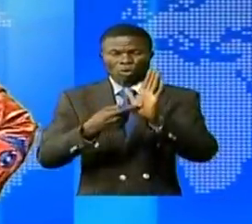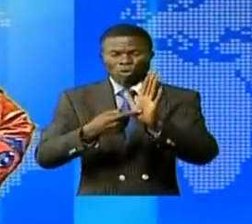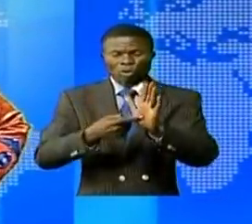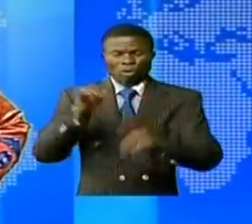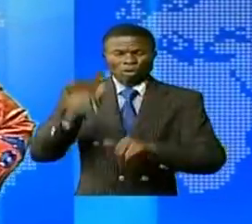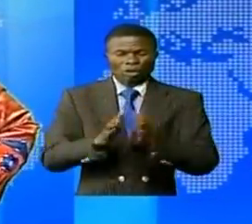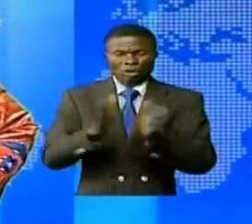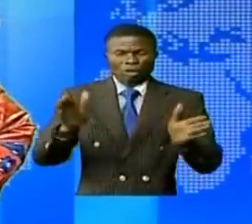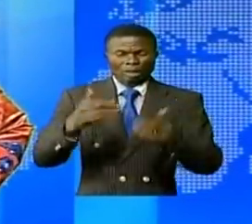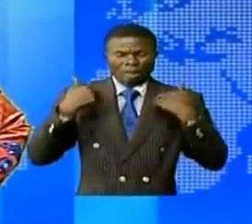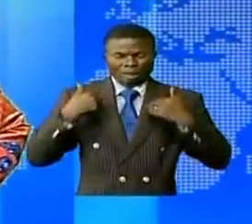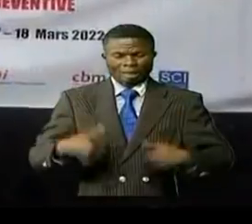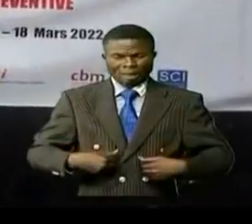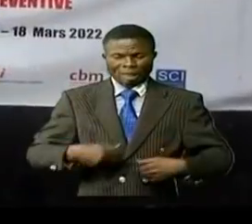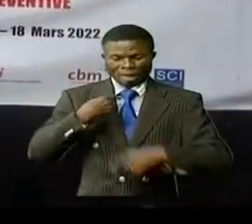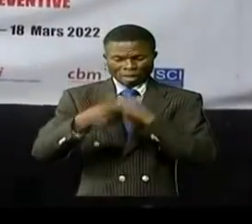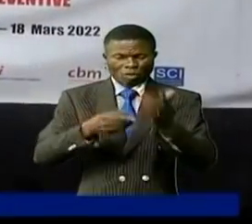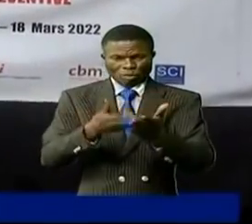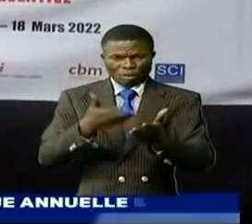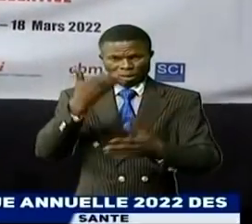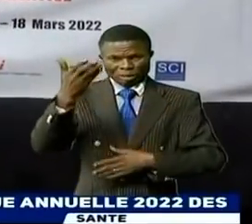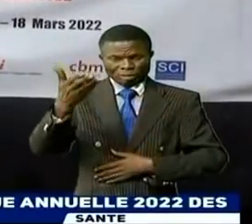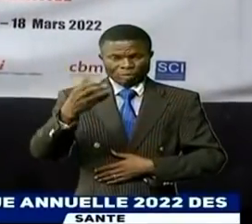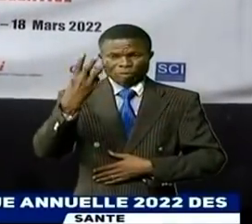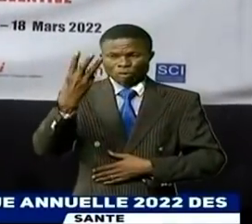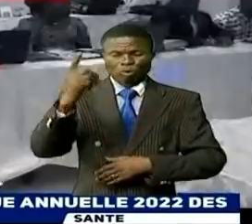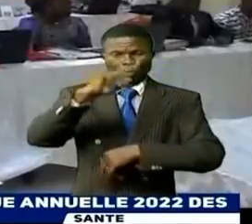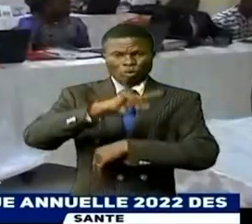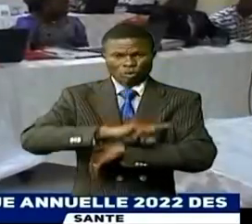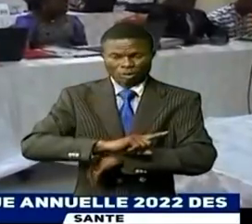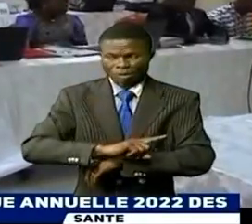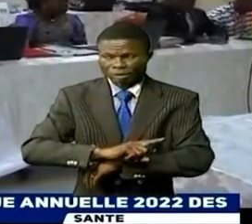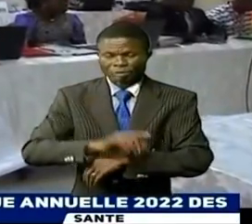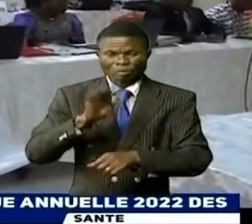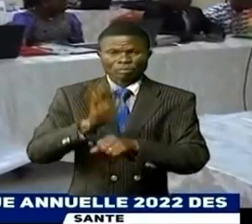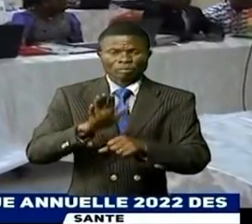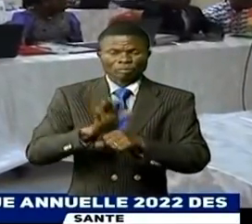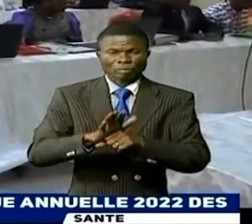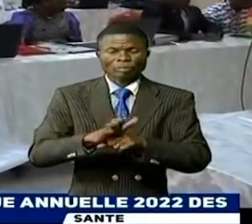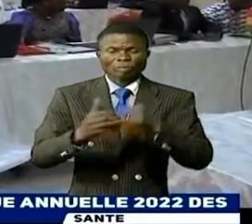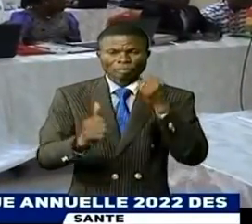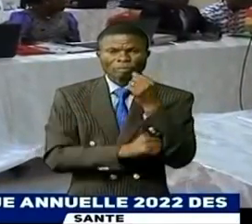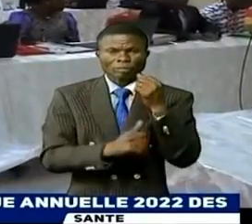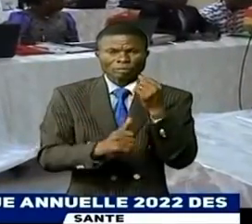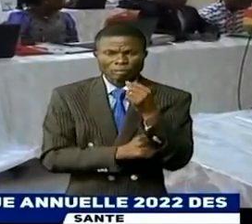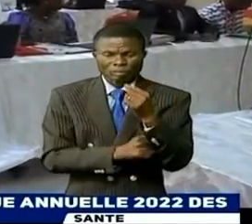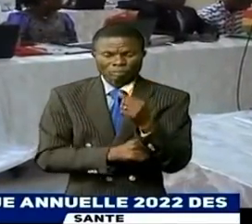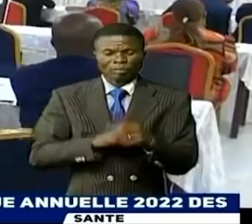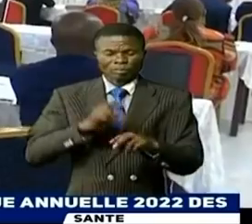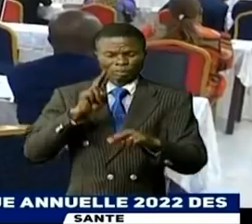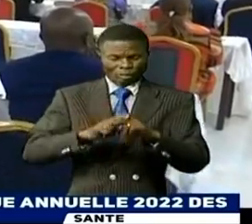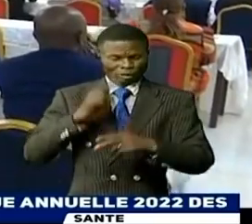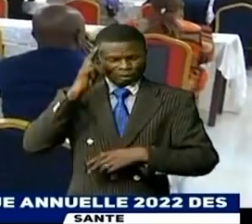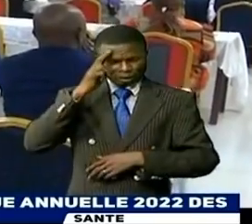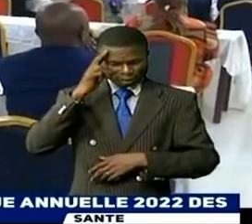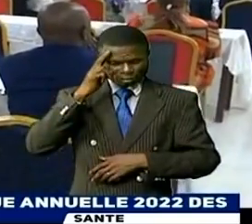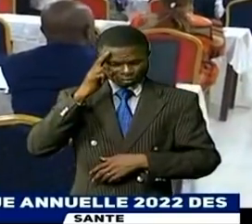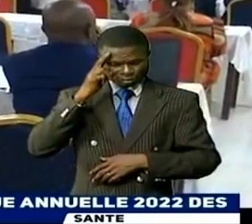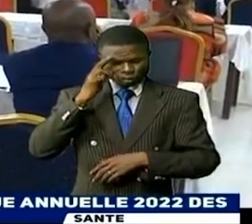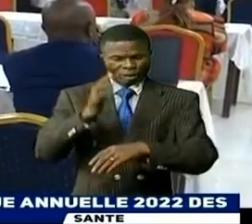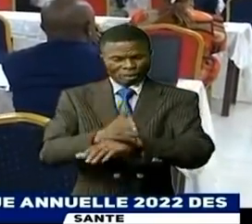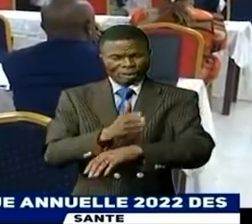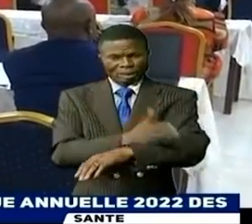les a lancés. Pendant 3 jours, les différentes parties prenantes vont réfléchir sur les